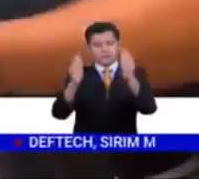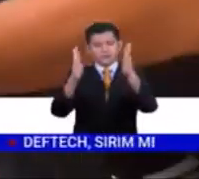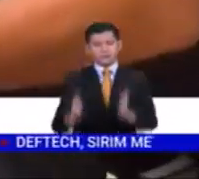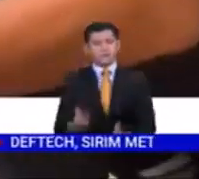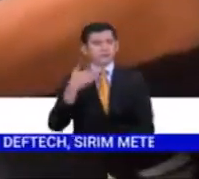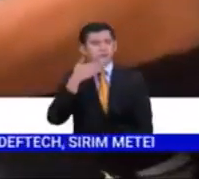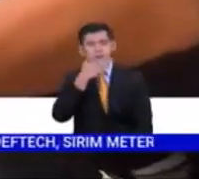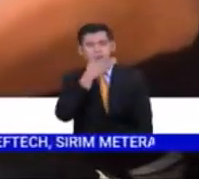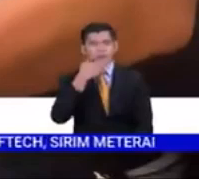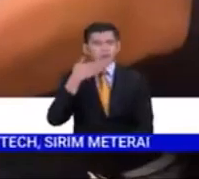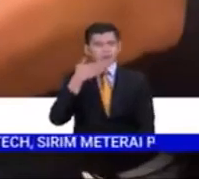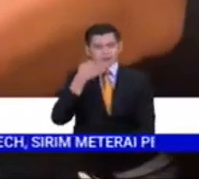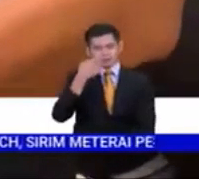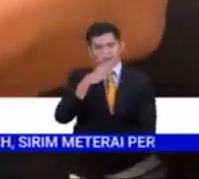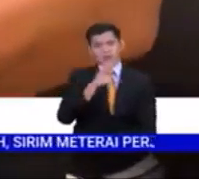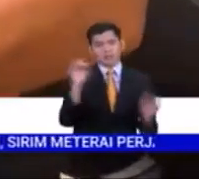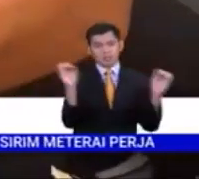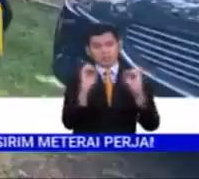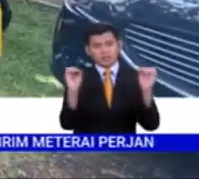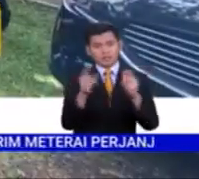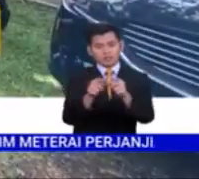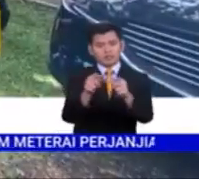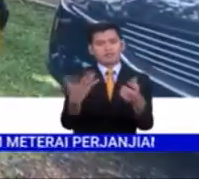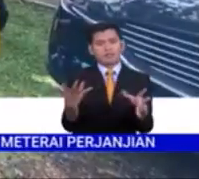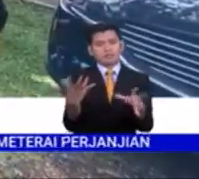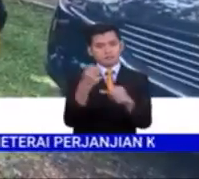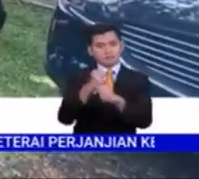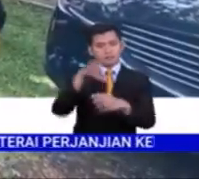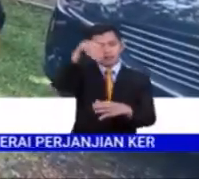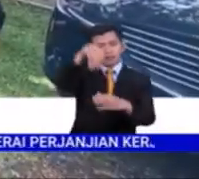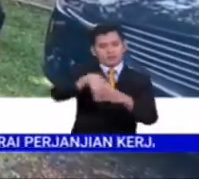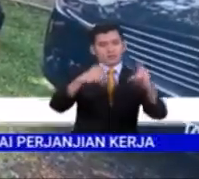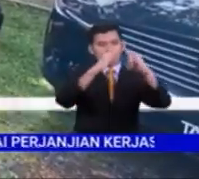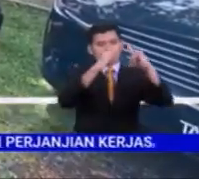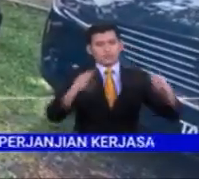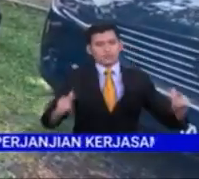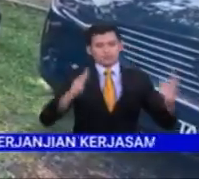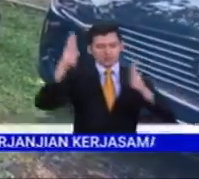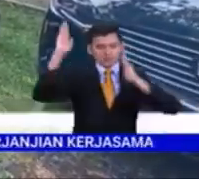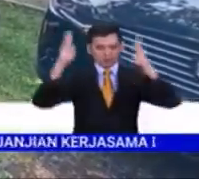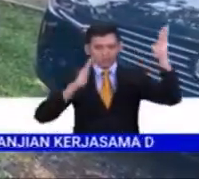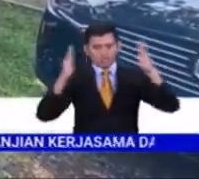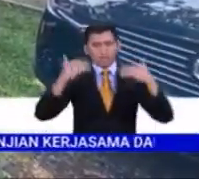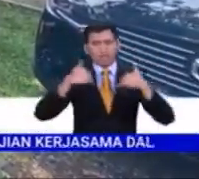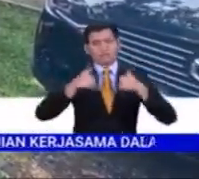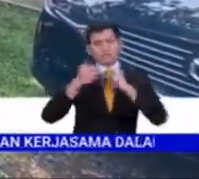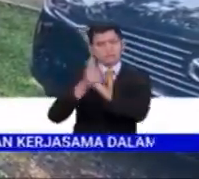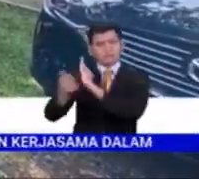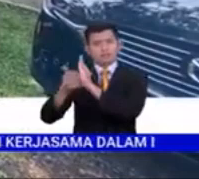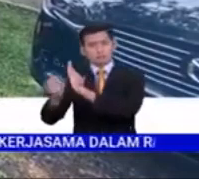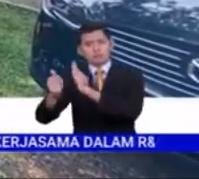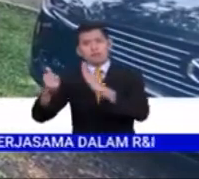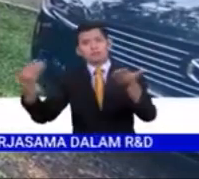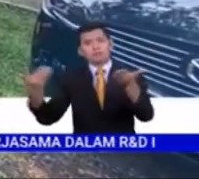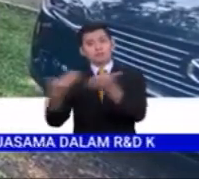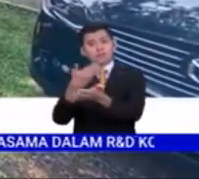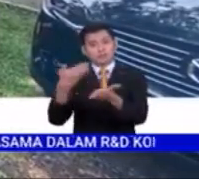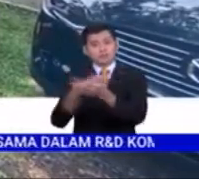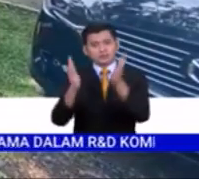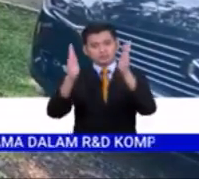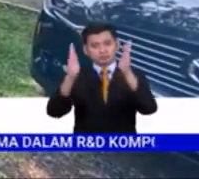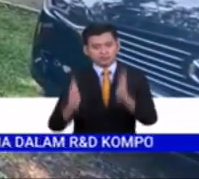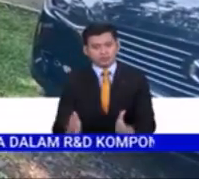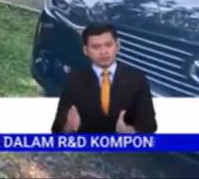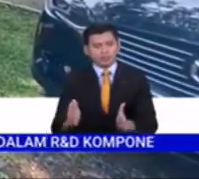kem kebangsaan mahupun negeri. Jadi dengan bakat-bakat yang ada ni, kita sebagai TRC memberi dia satu